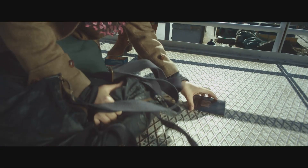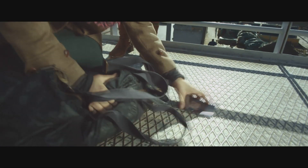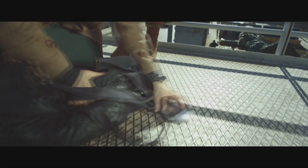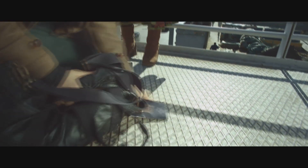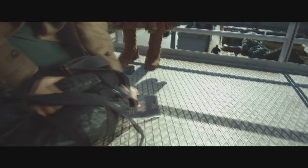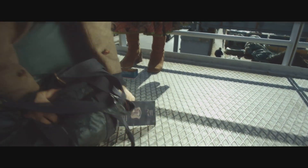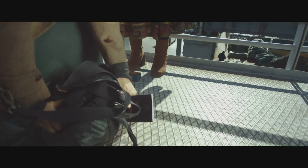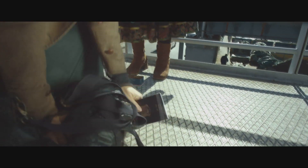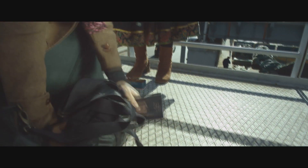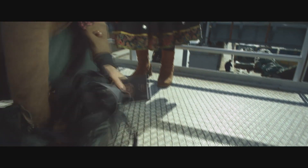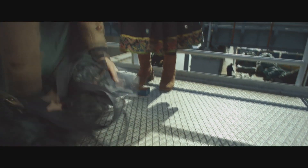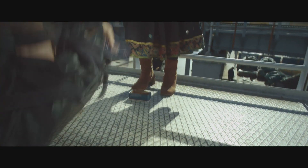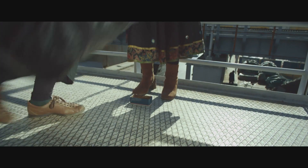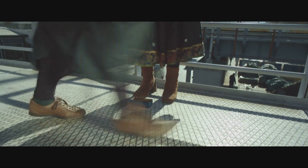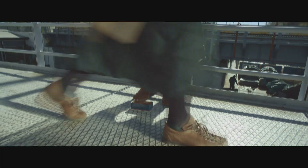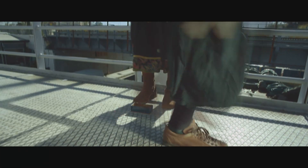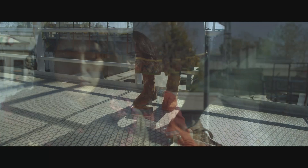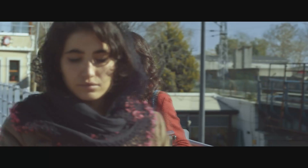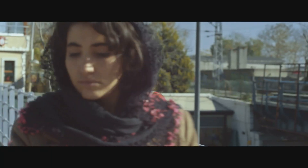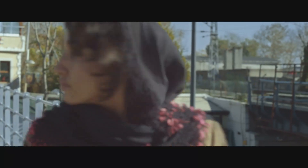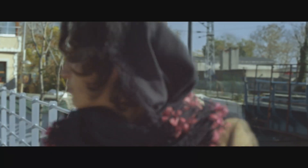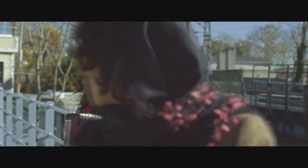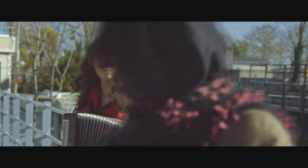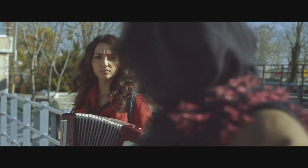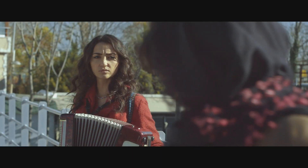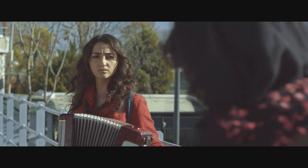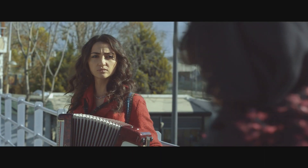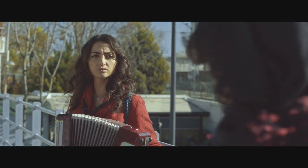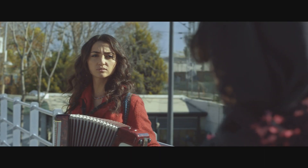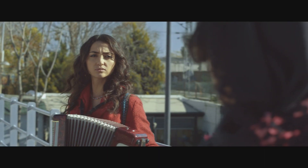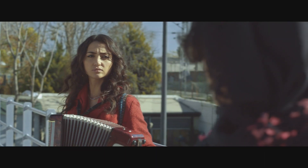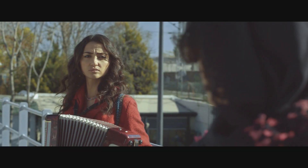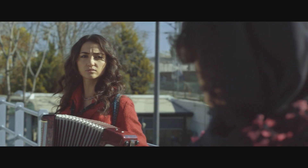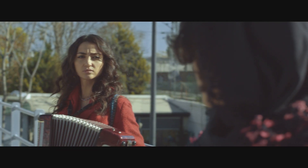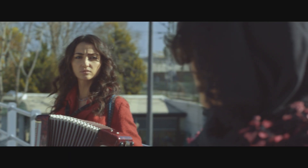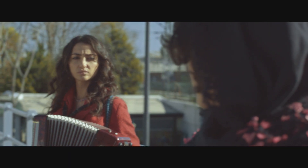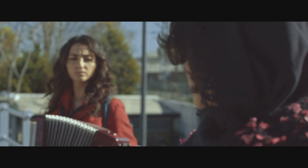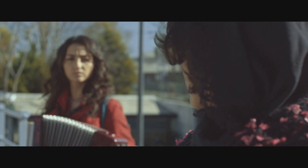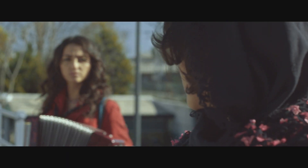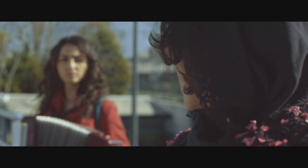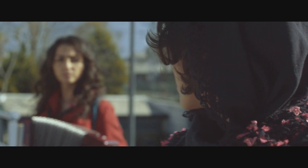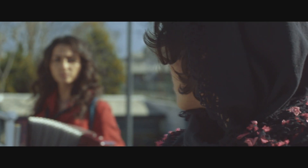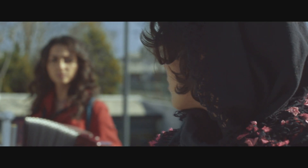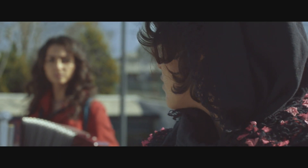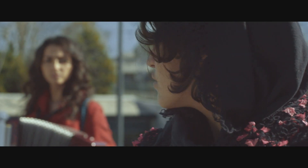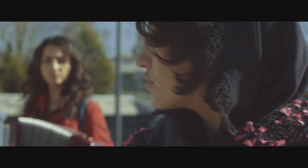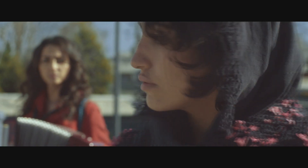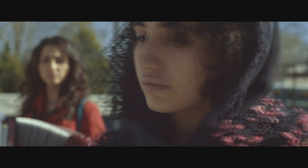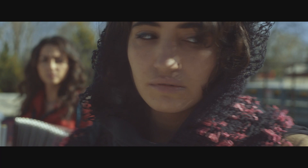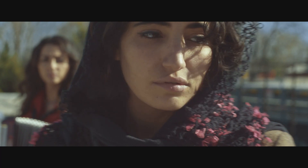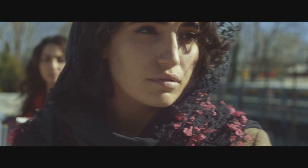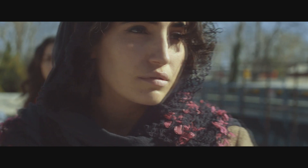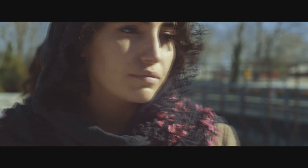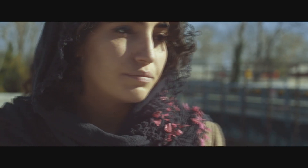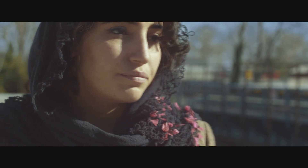Önüne düşen bir kadın pasaportunu yerden alıp kalktı. Giderken dönüp Miro'ya baktı. Esmer doğulu genç kadınla bir